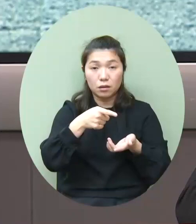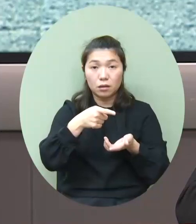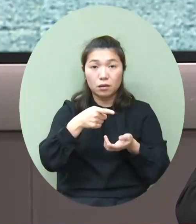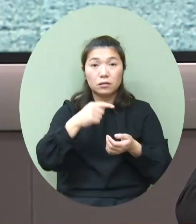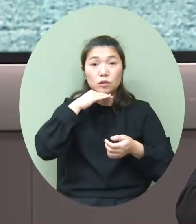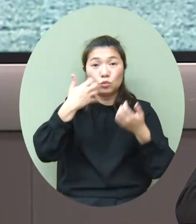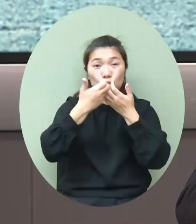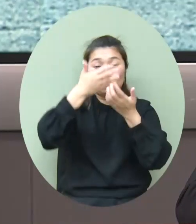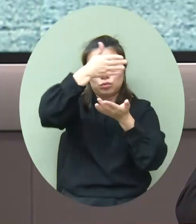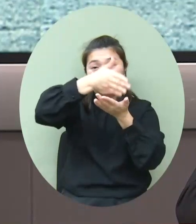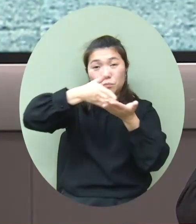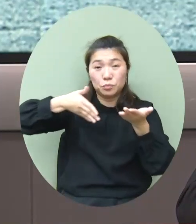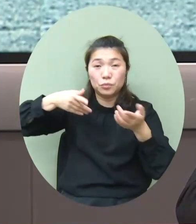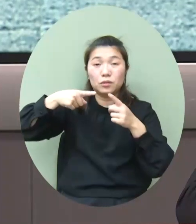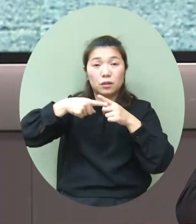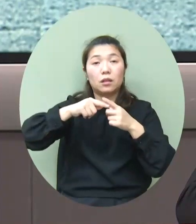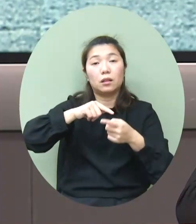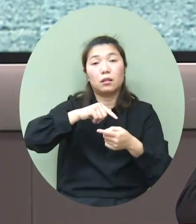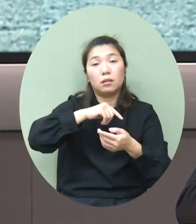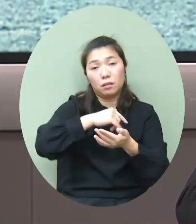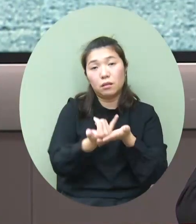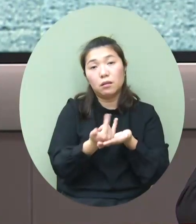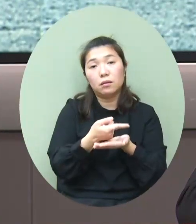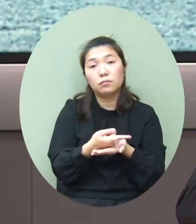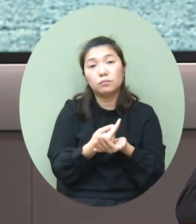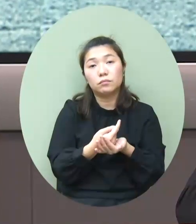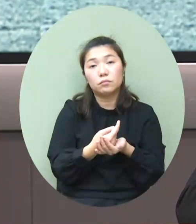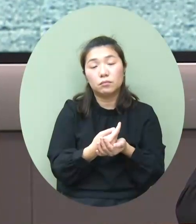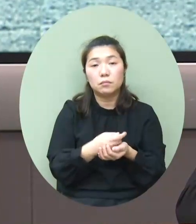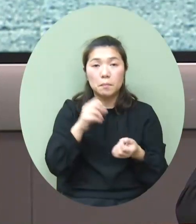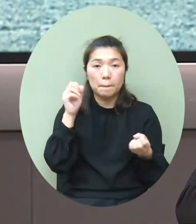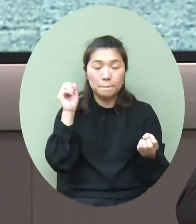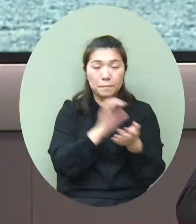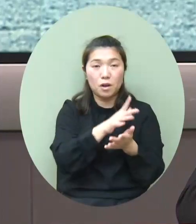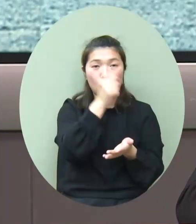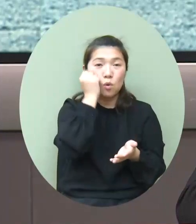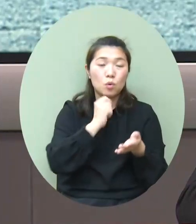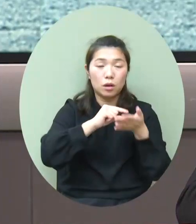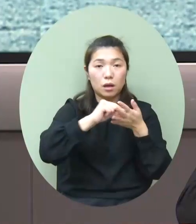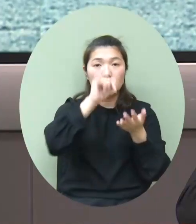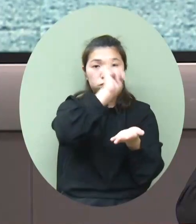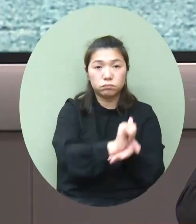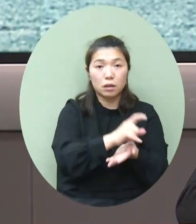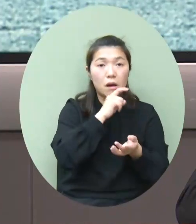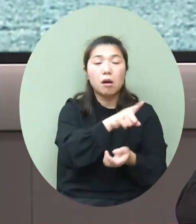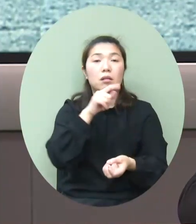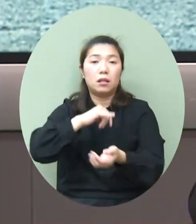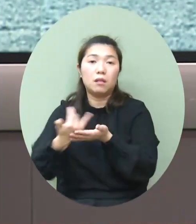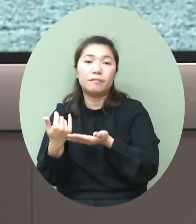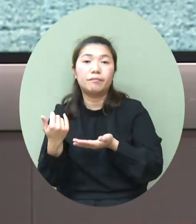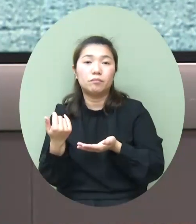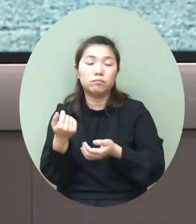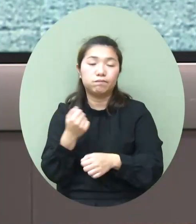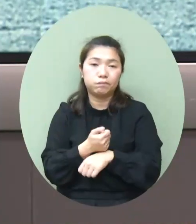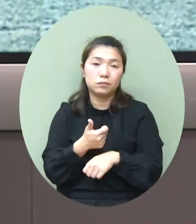字来看是占了超过一半死亡，涉及，就是说有超过一